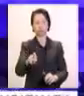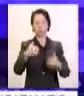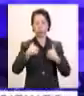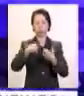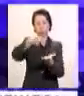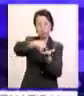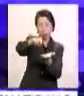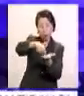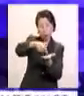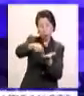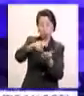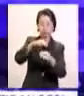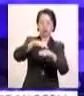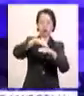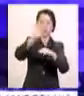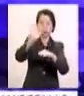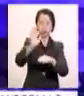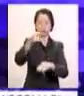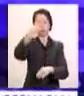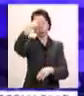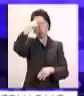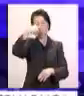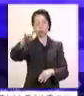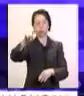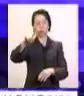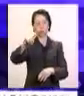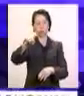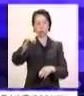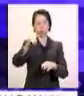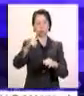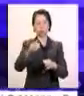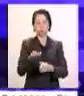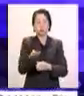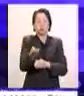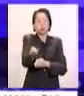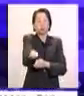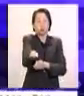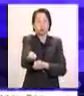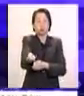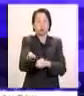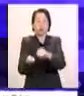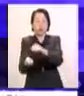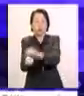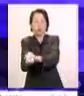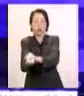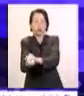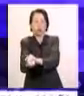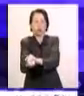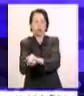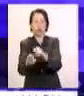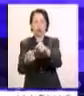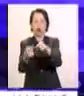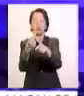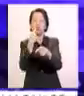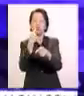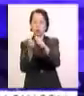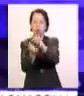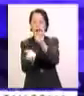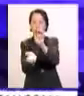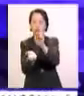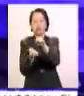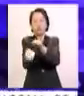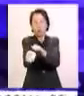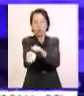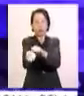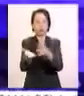belanja yang lebih untuk menyuap mulut yang terbuka-buka